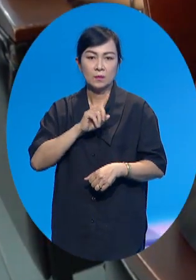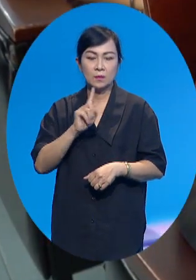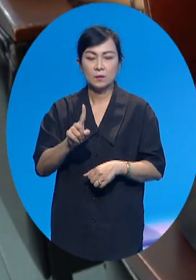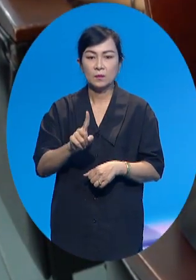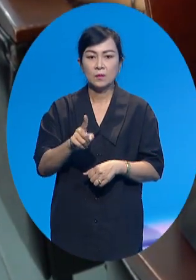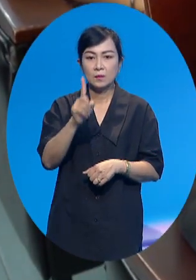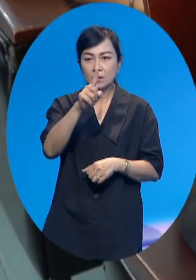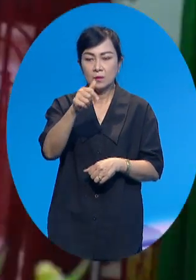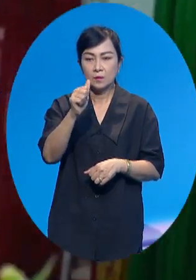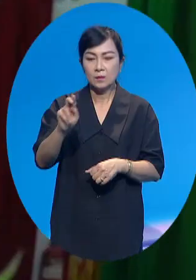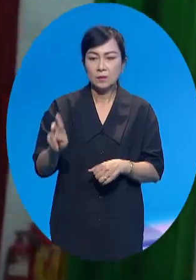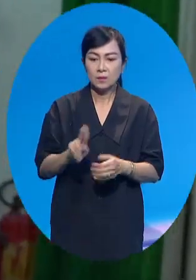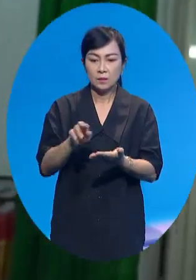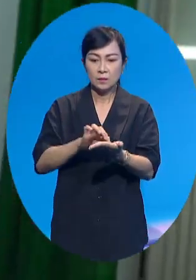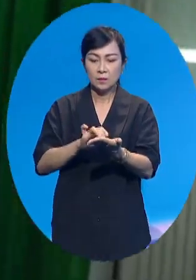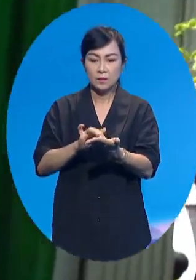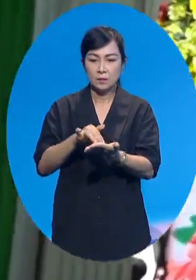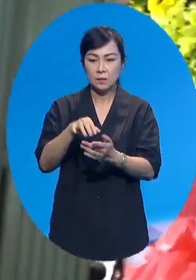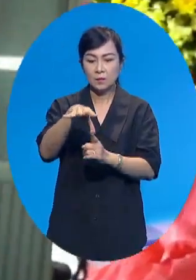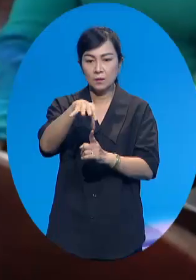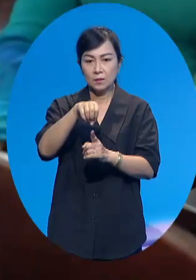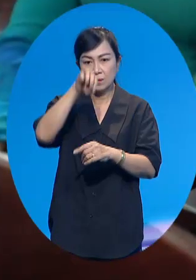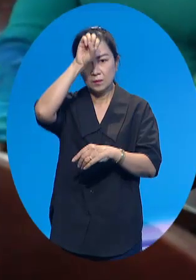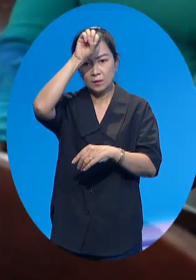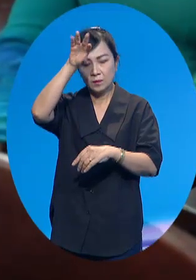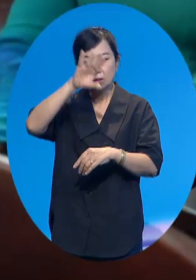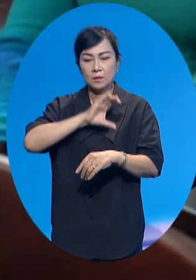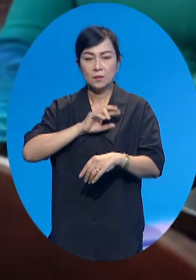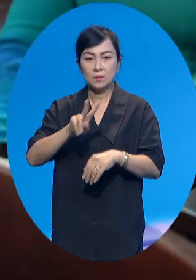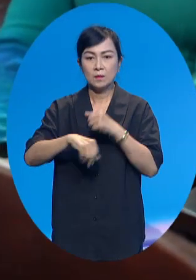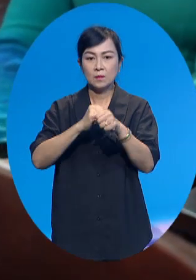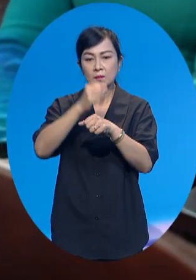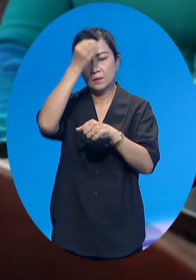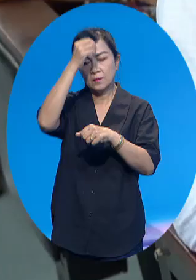và giáo viên giỏi ứng dụng công nghệ thông tin trong giảng dạy bậc trung học cơ sở năm học